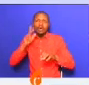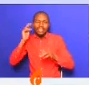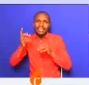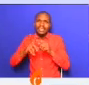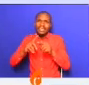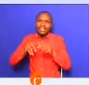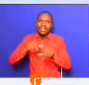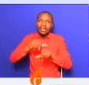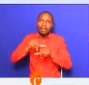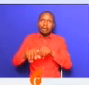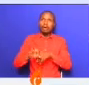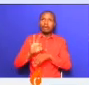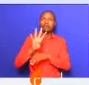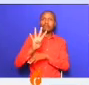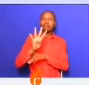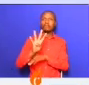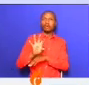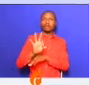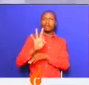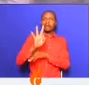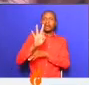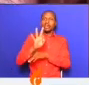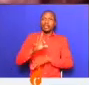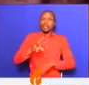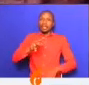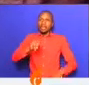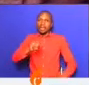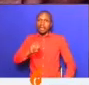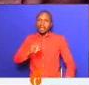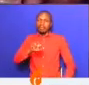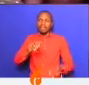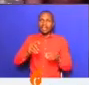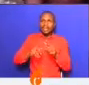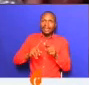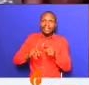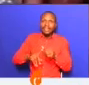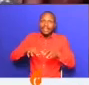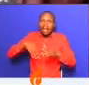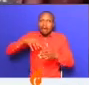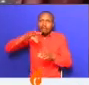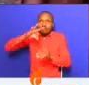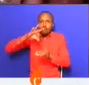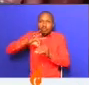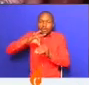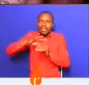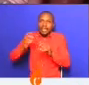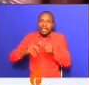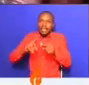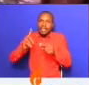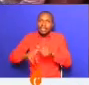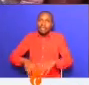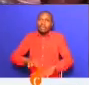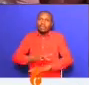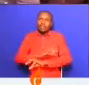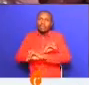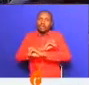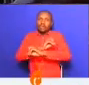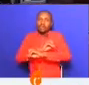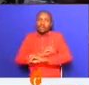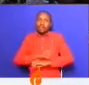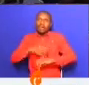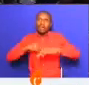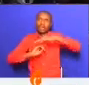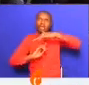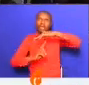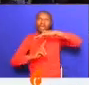CECM rongene na batatu bakorwa se county ya Kisii niko bakirekura yo kumutoria umuwaziri wa mangana administration korwa se county